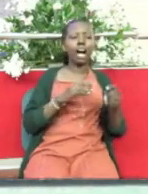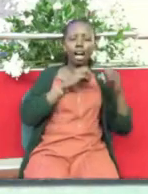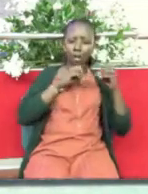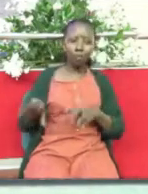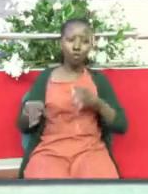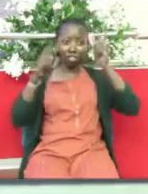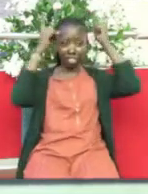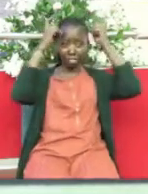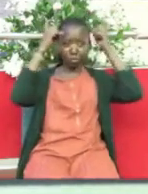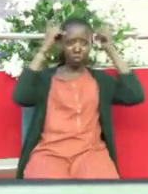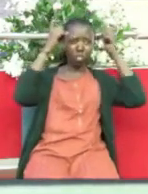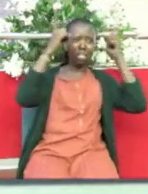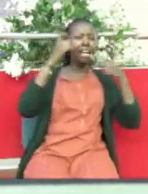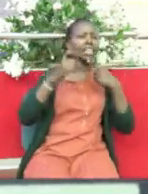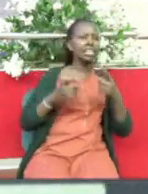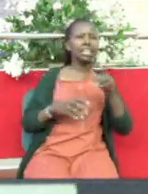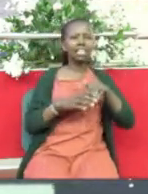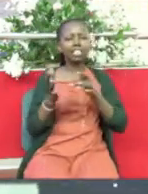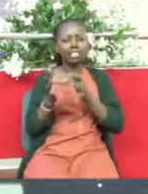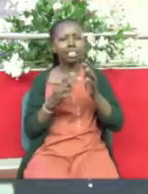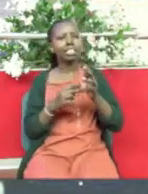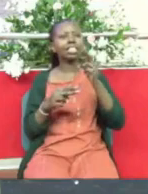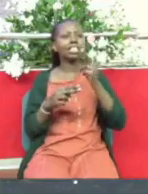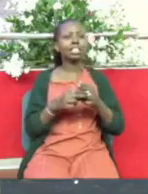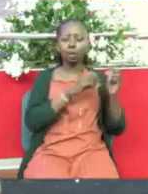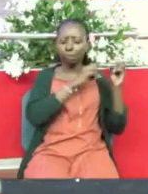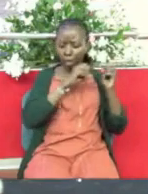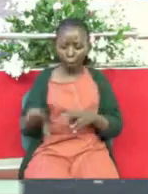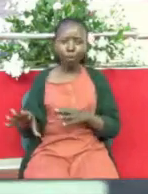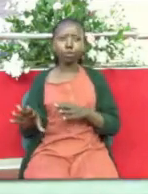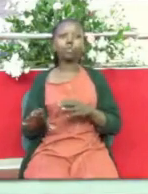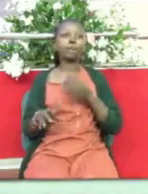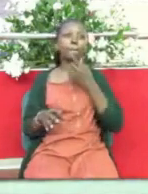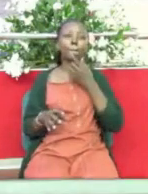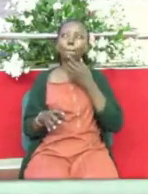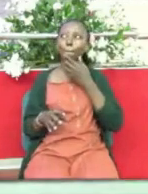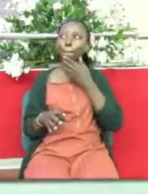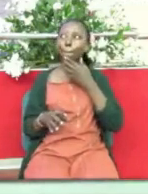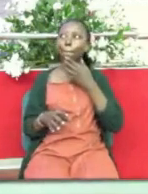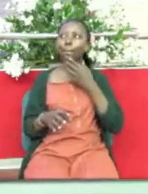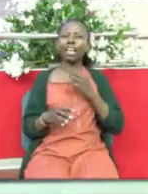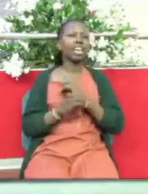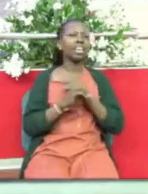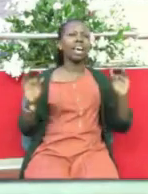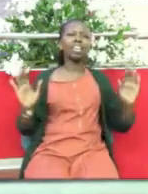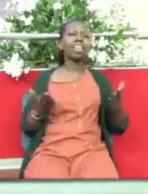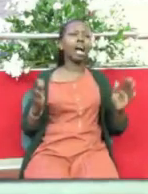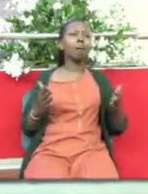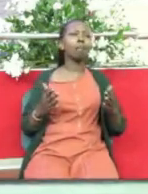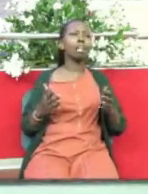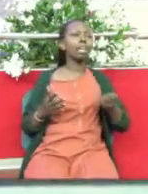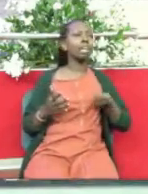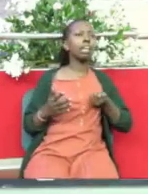yale mapepo. And we were like, in the name of Jesus, come out. Huwa katika jina la Yesu toka. And nothing was happening, she was laughing. Na